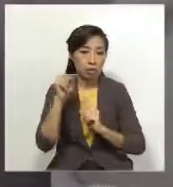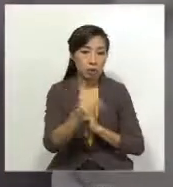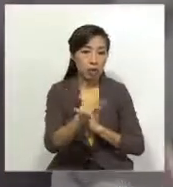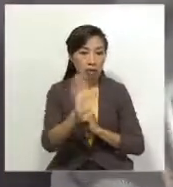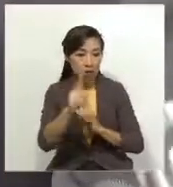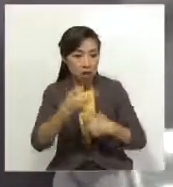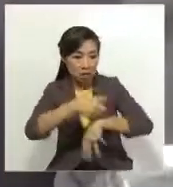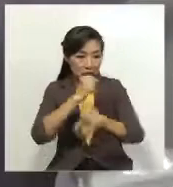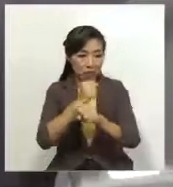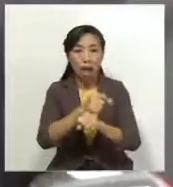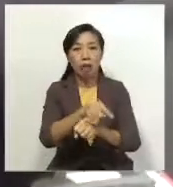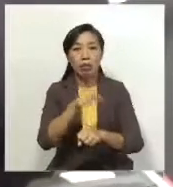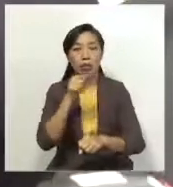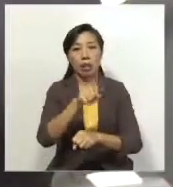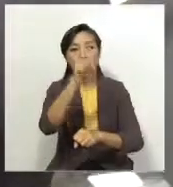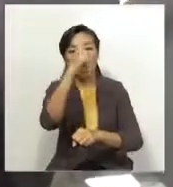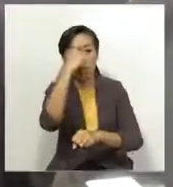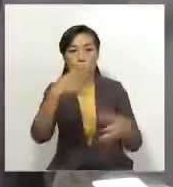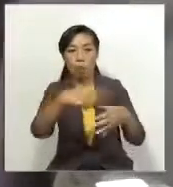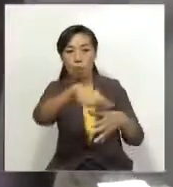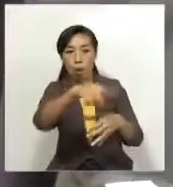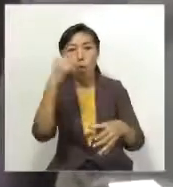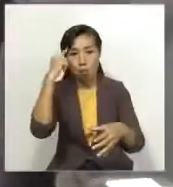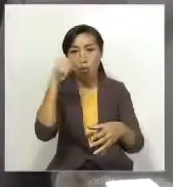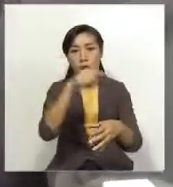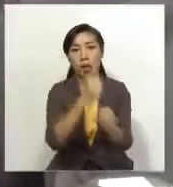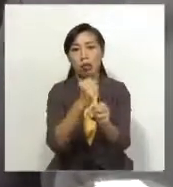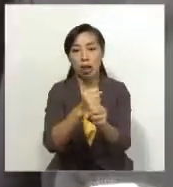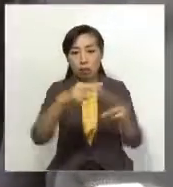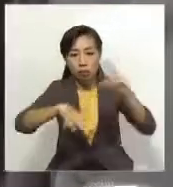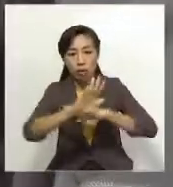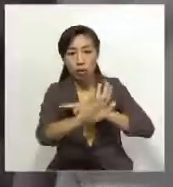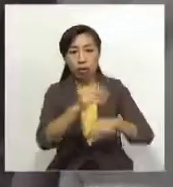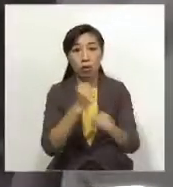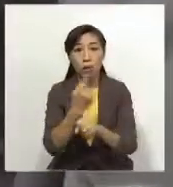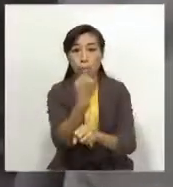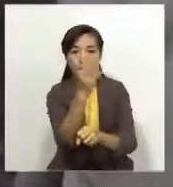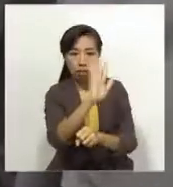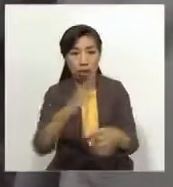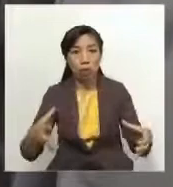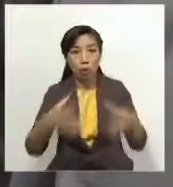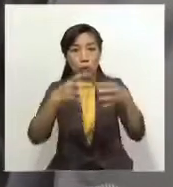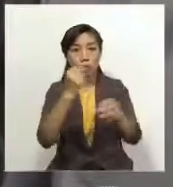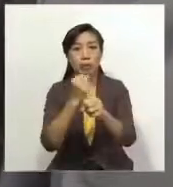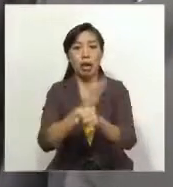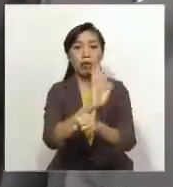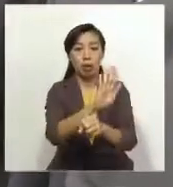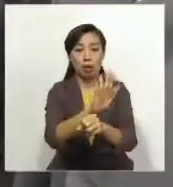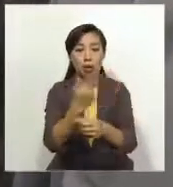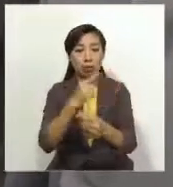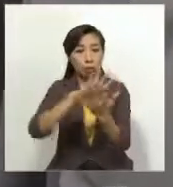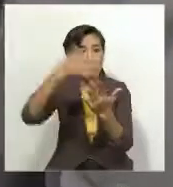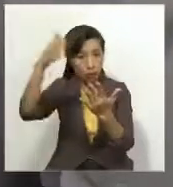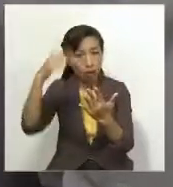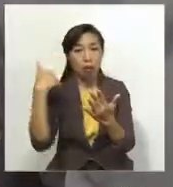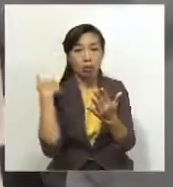ายละเอียดการปฏิบัติไม่ได้เพราะเป็นเรื่องของคนในพื้นที่จะต้องตรวจสอบแล้วก็ไม่ได้ทำคนเดียวเขาทำจากคณะทำงานทั้งต่างประเท